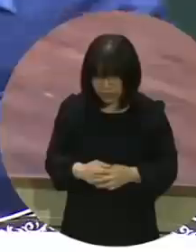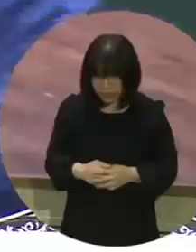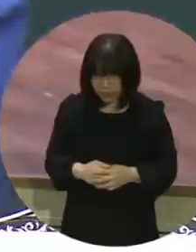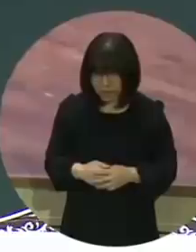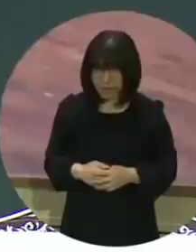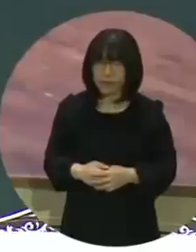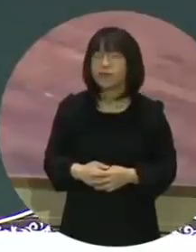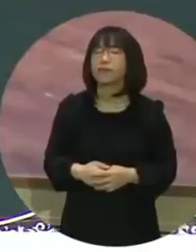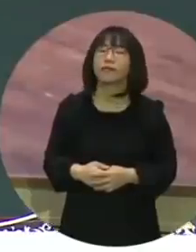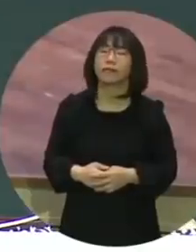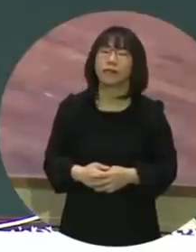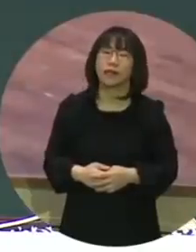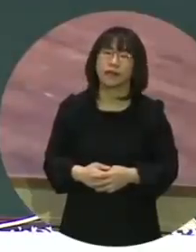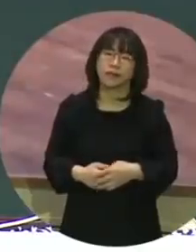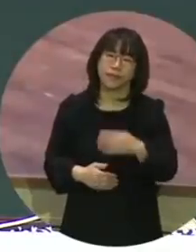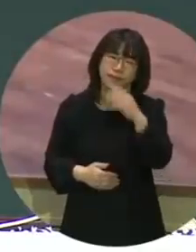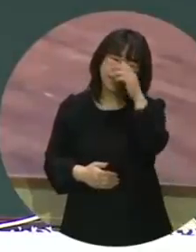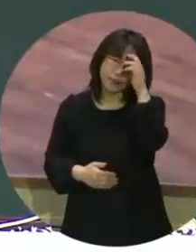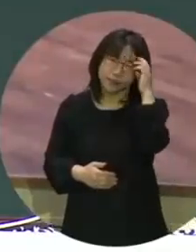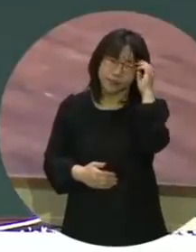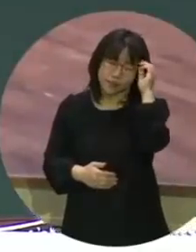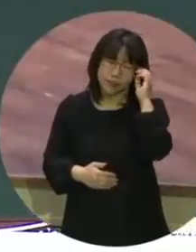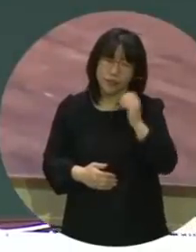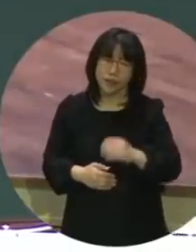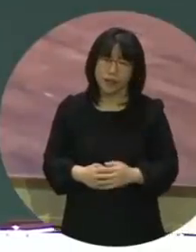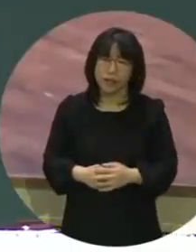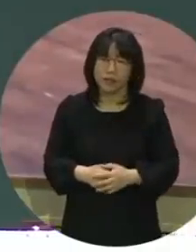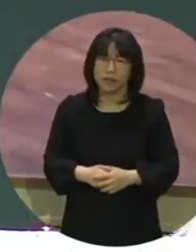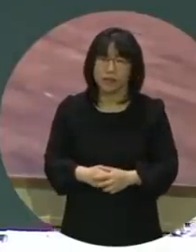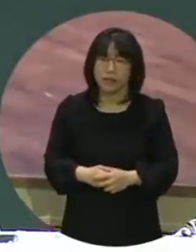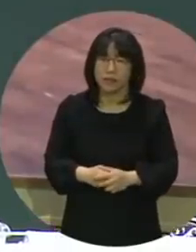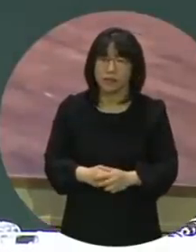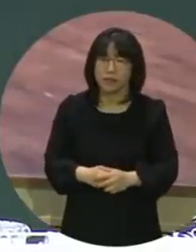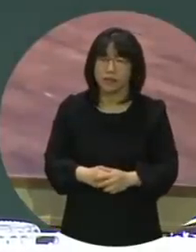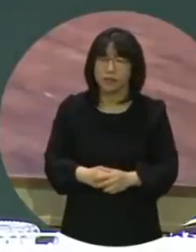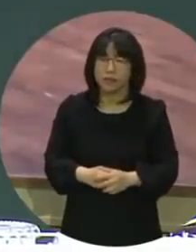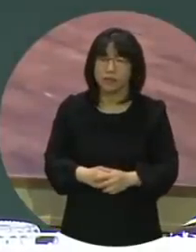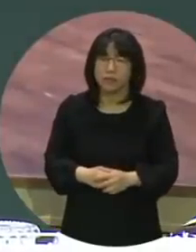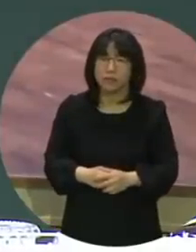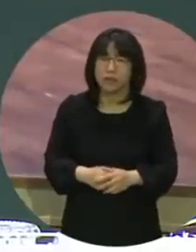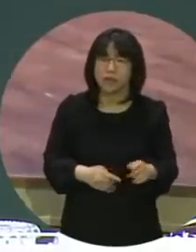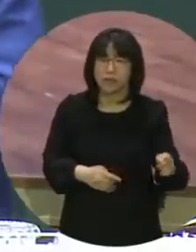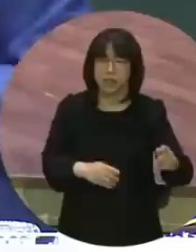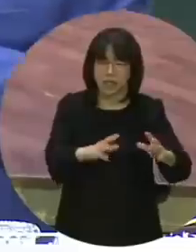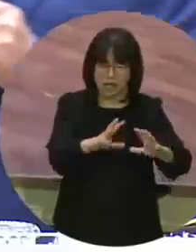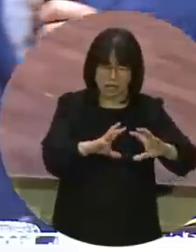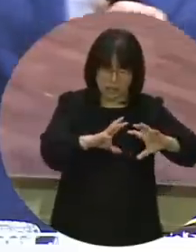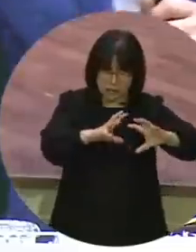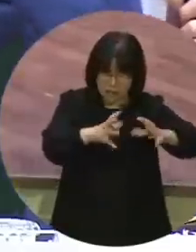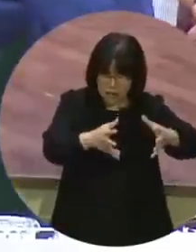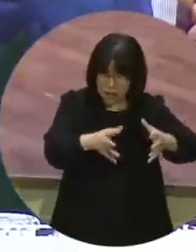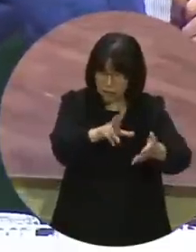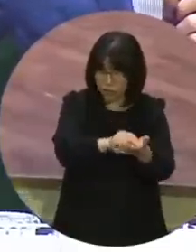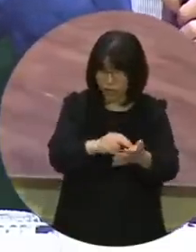이걸 뭐라 그래요? 이거를 삼 저주라 그래요. 아시겠어요? 이 세 가지를